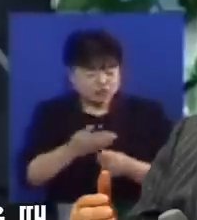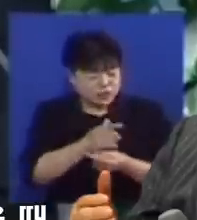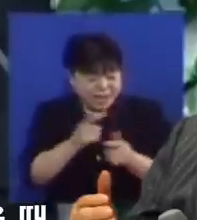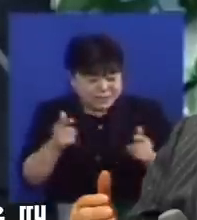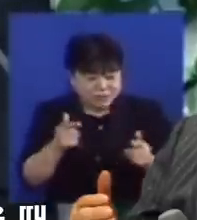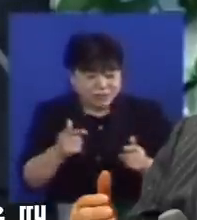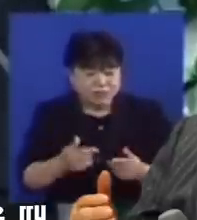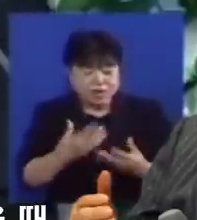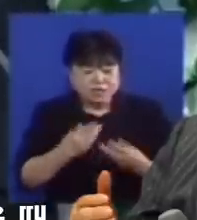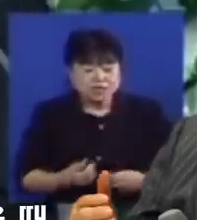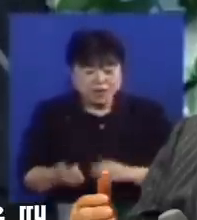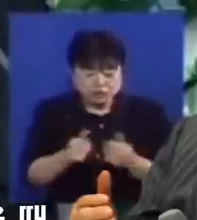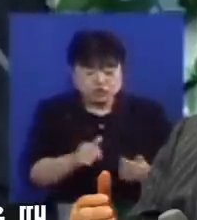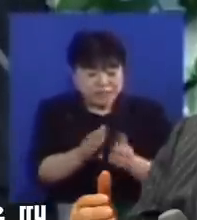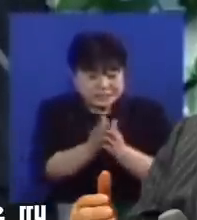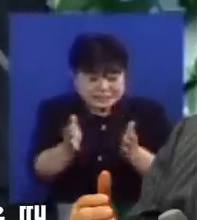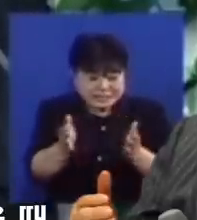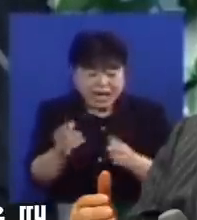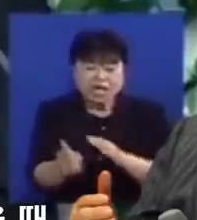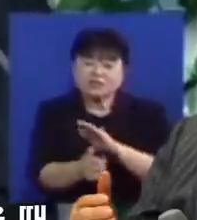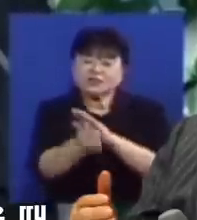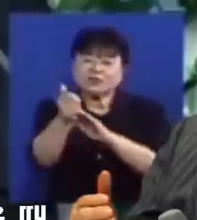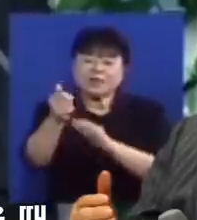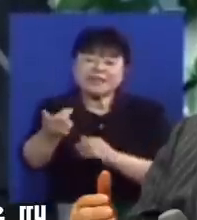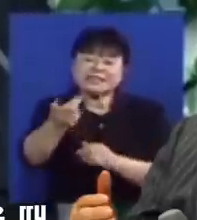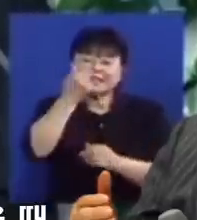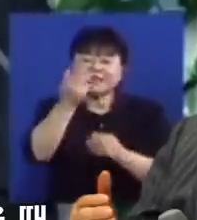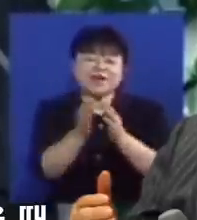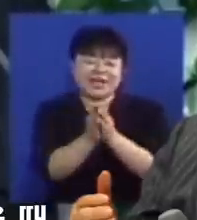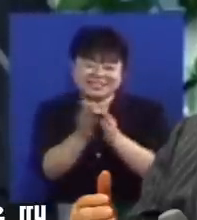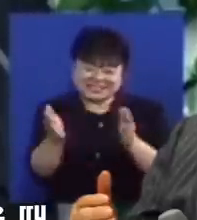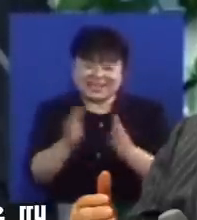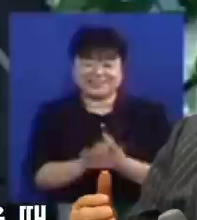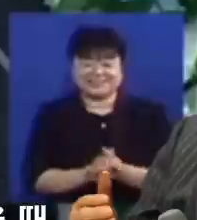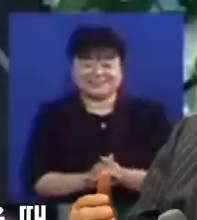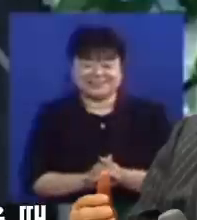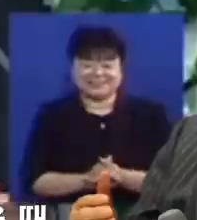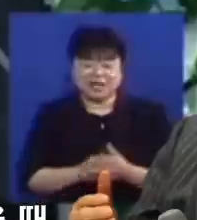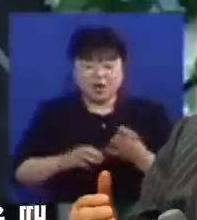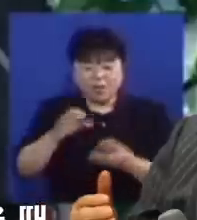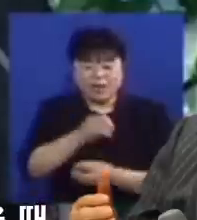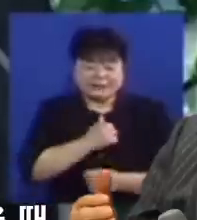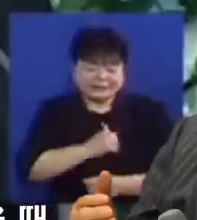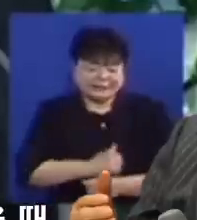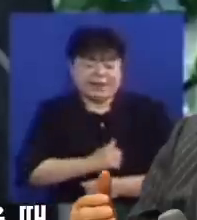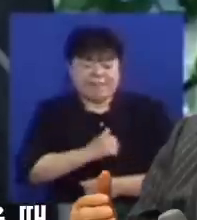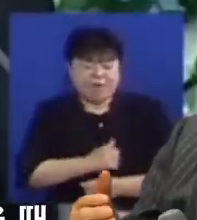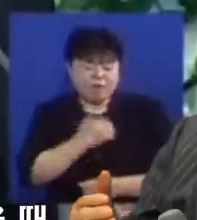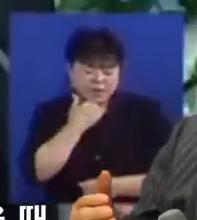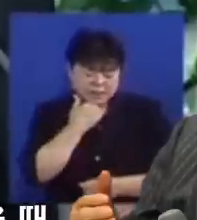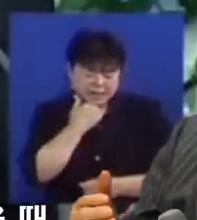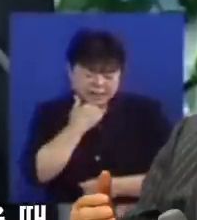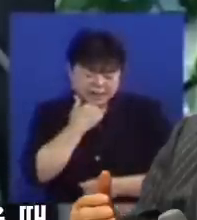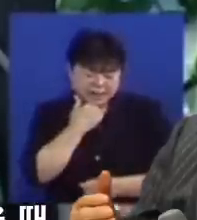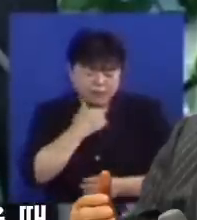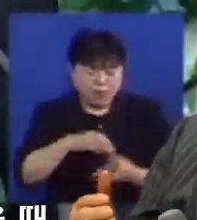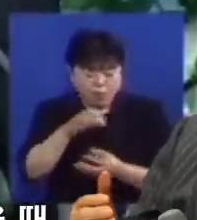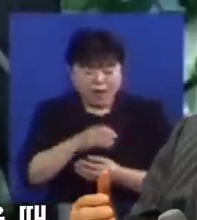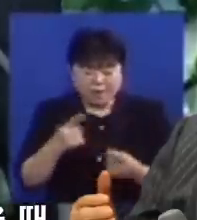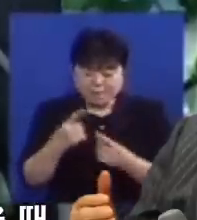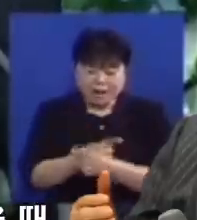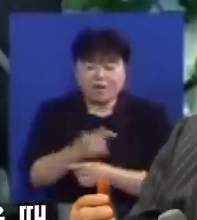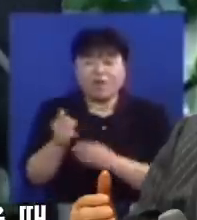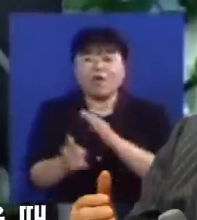아닙니다. 절망은 죽음의 시작이지만 소망은 생명의 시작인 것입니다. 환란을 참고 기다리면 환란은